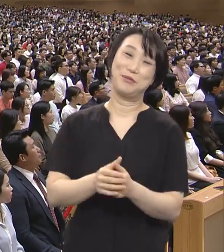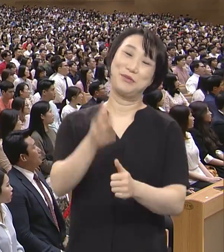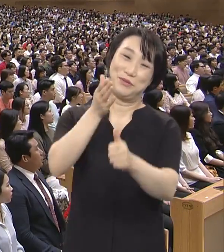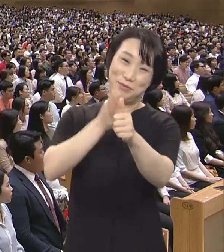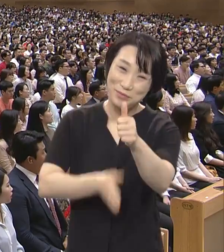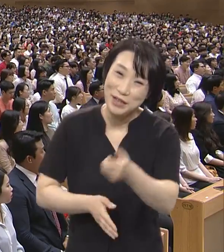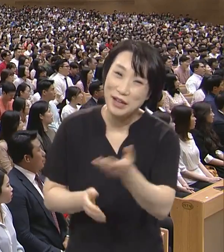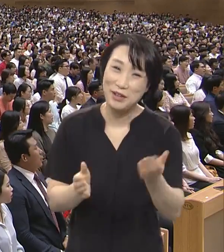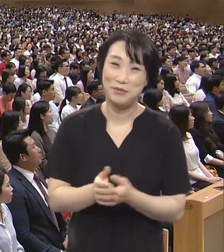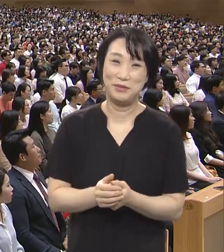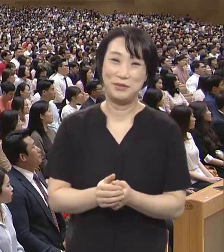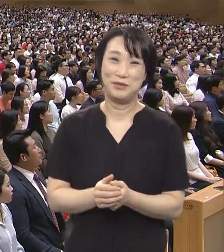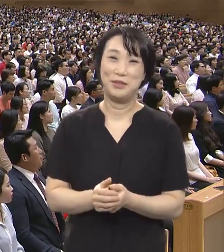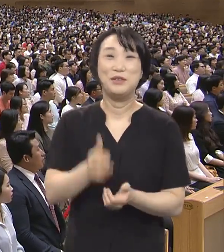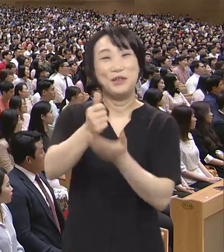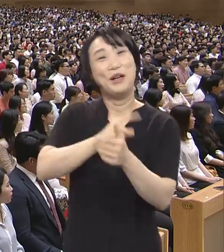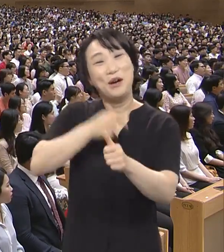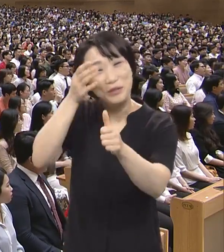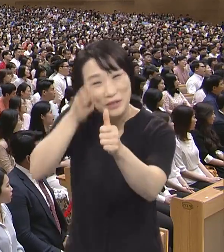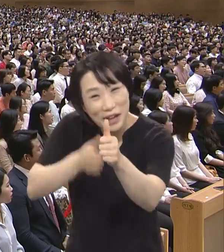축원합니다. 축원합니다.